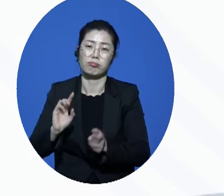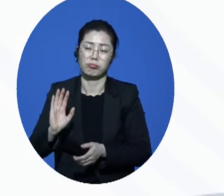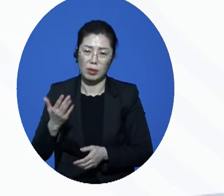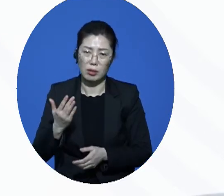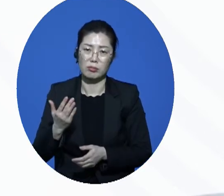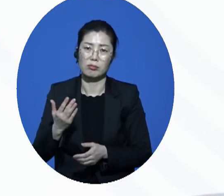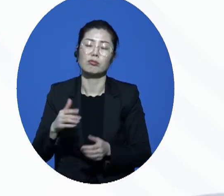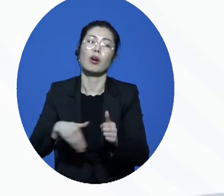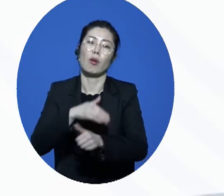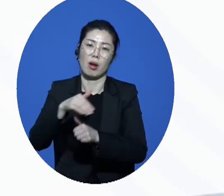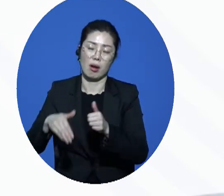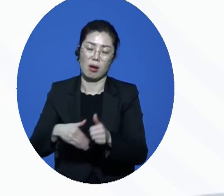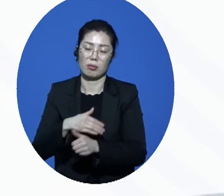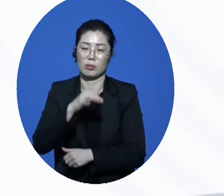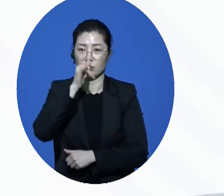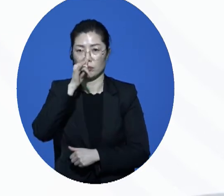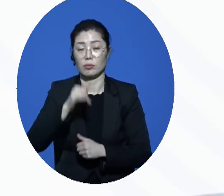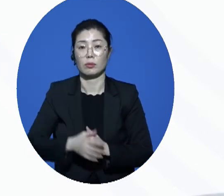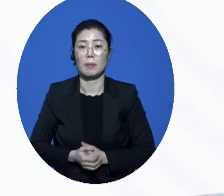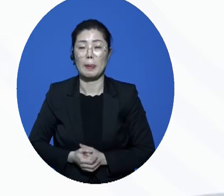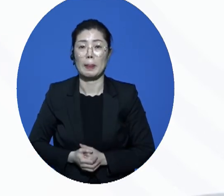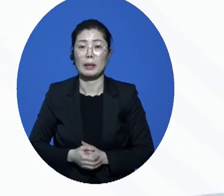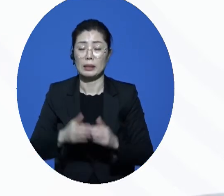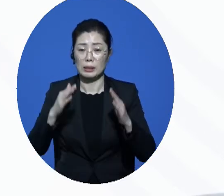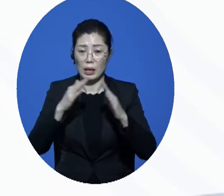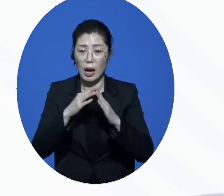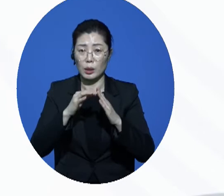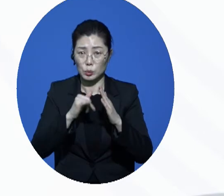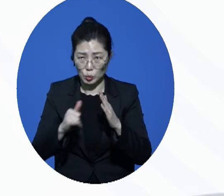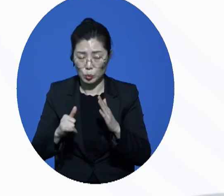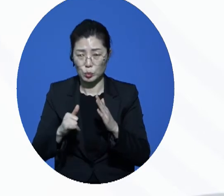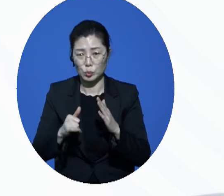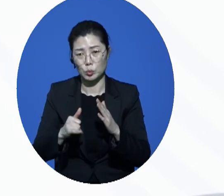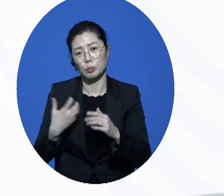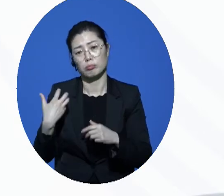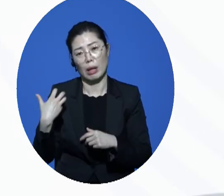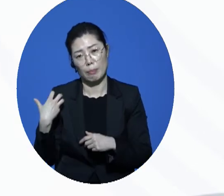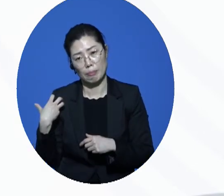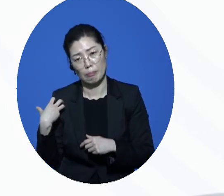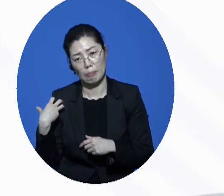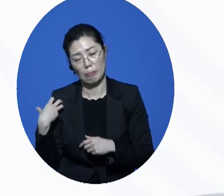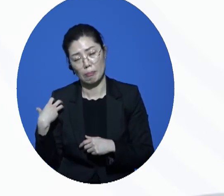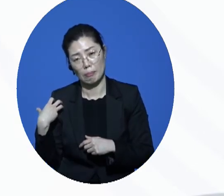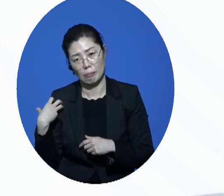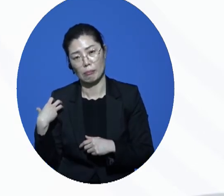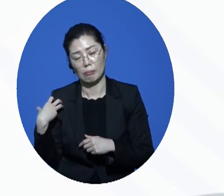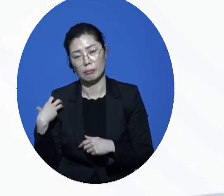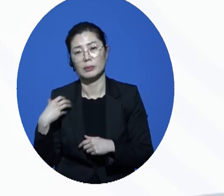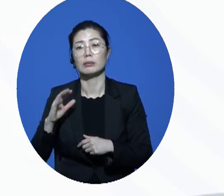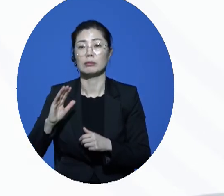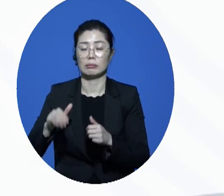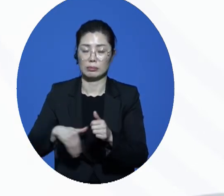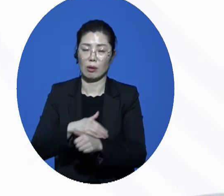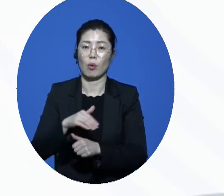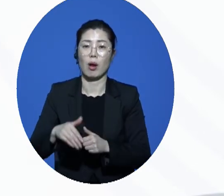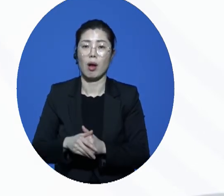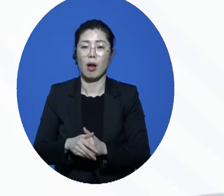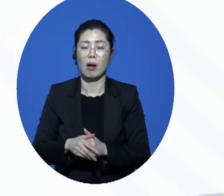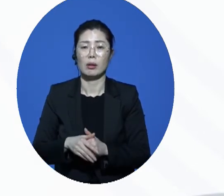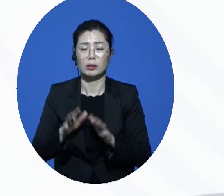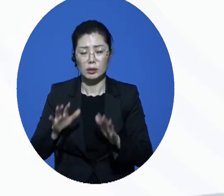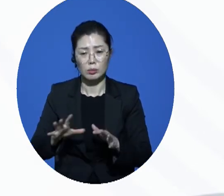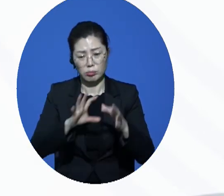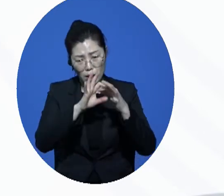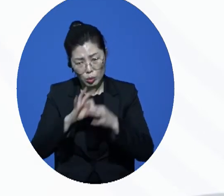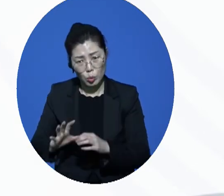그 여파로 찾아왔습니다. 장애인 가족의 부담 역시도 계속 가중되면서 이 상황이 언제까지